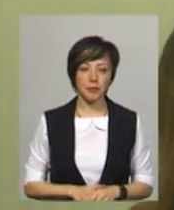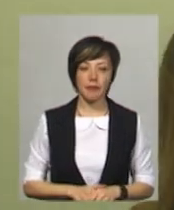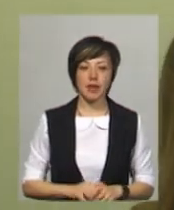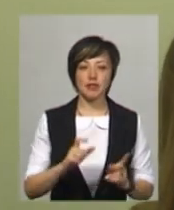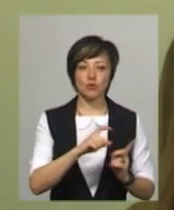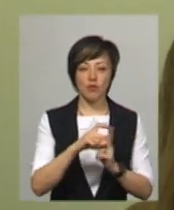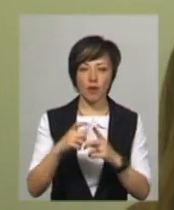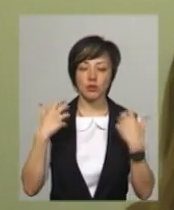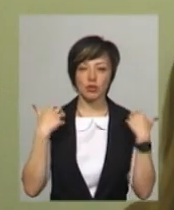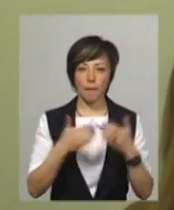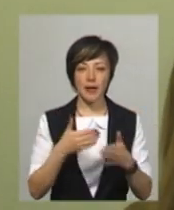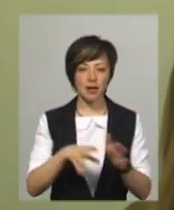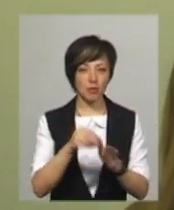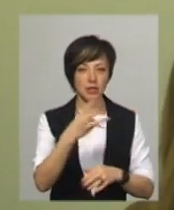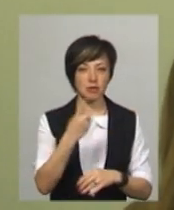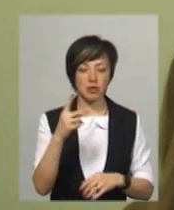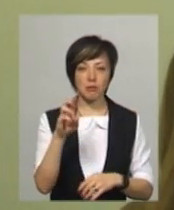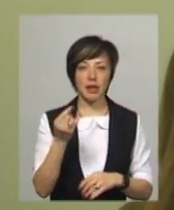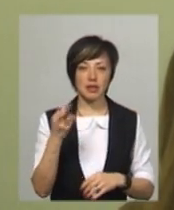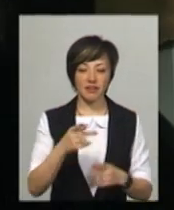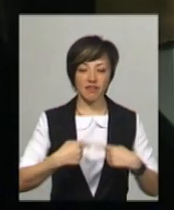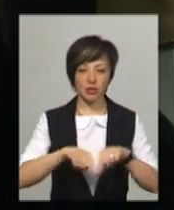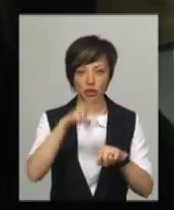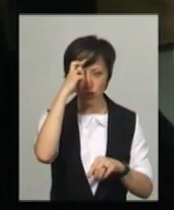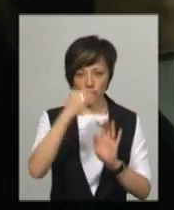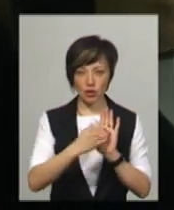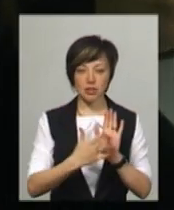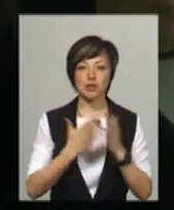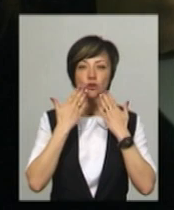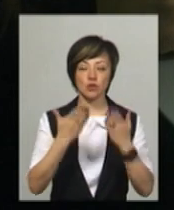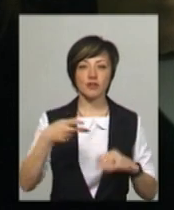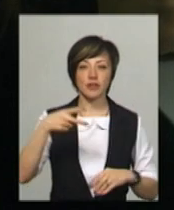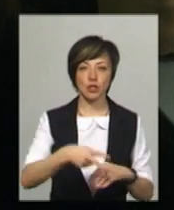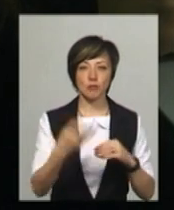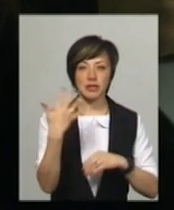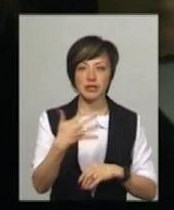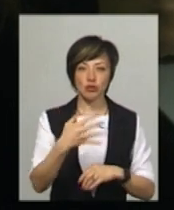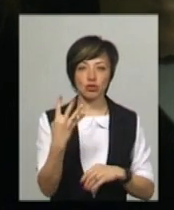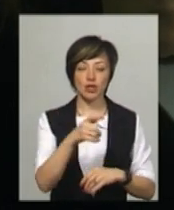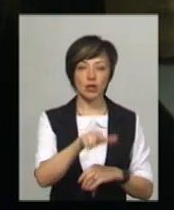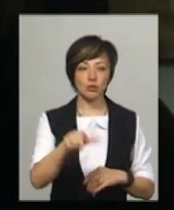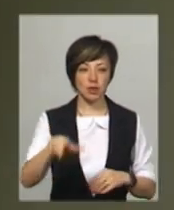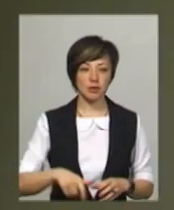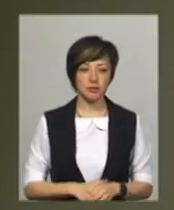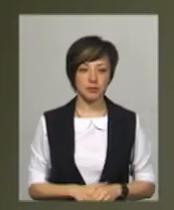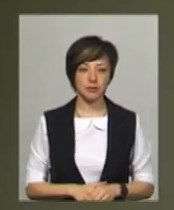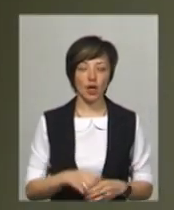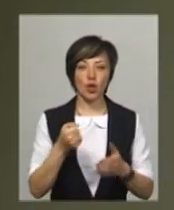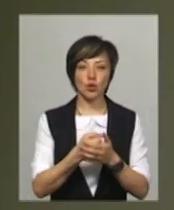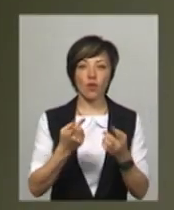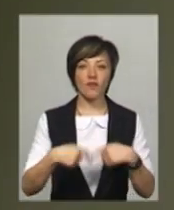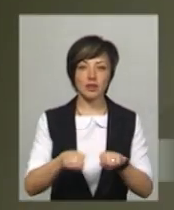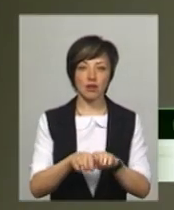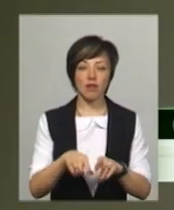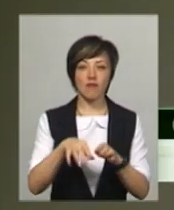словами Олега Торкала, перед виборами 31 березня до відділу Державного реєстру звернулося 2054 виборці. До відділу